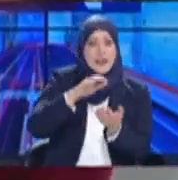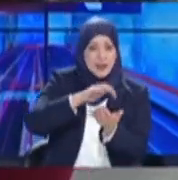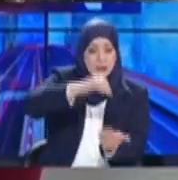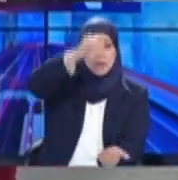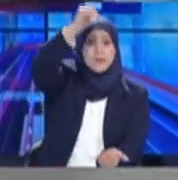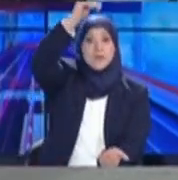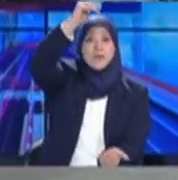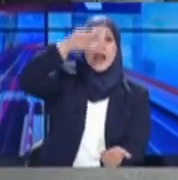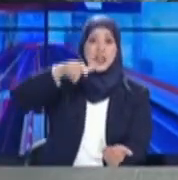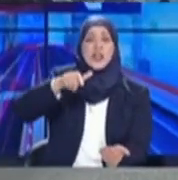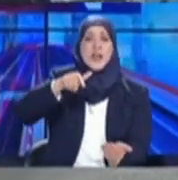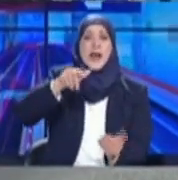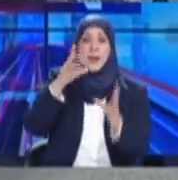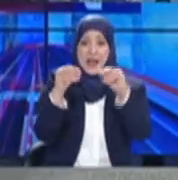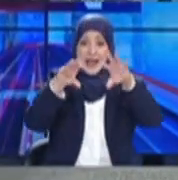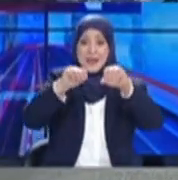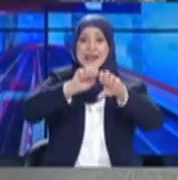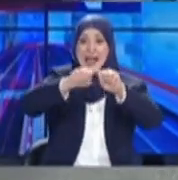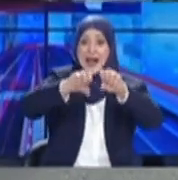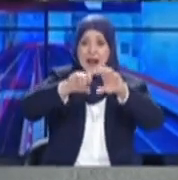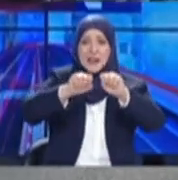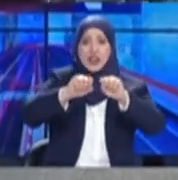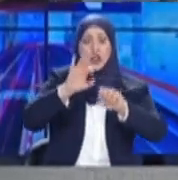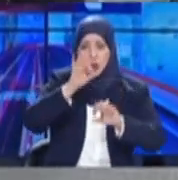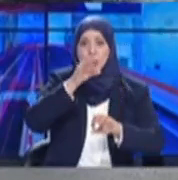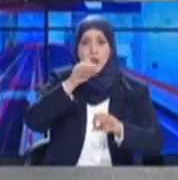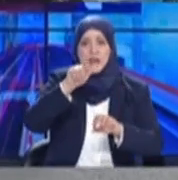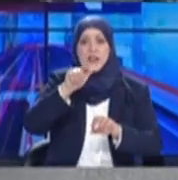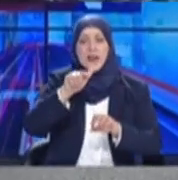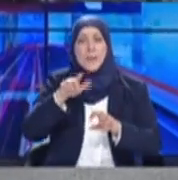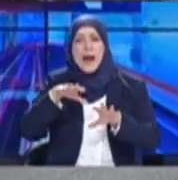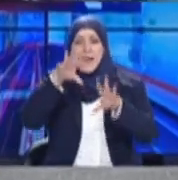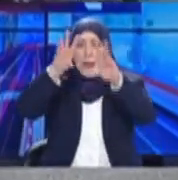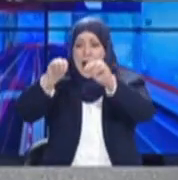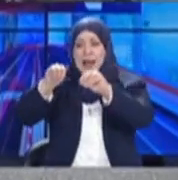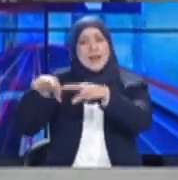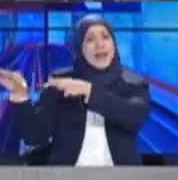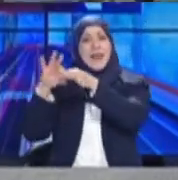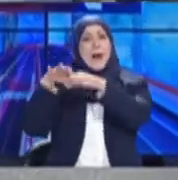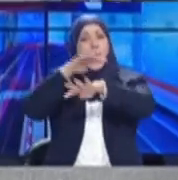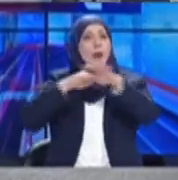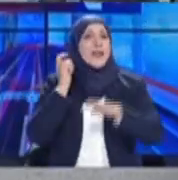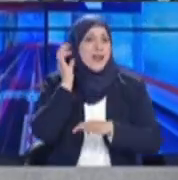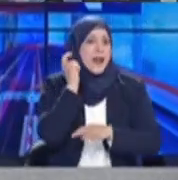خمسين كيلو منطقه الامن الوطني كذلك